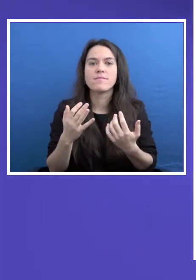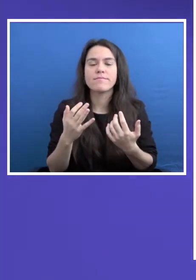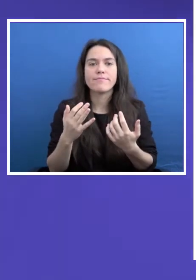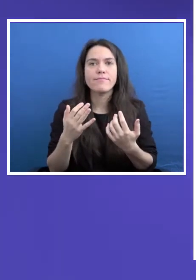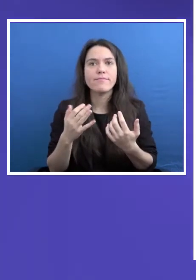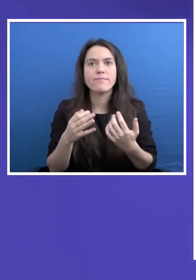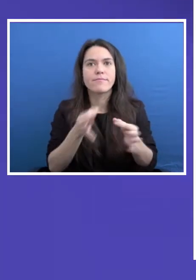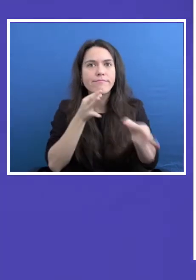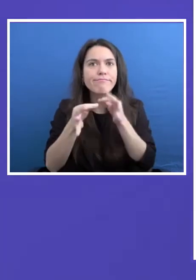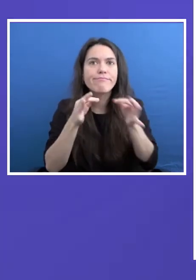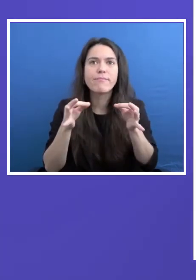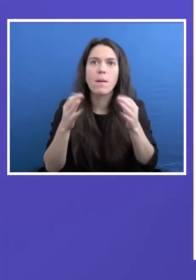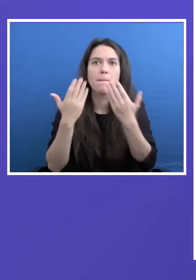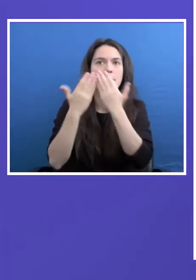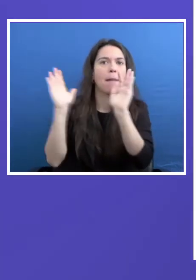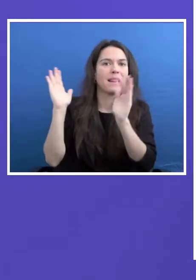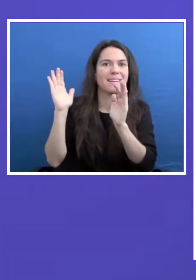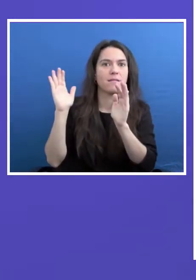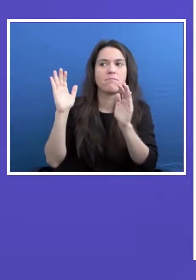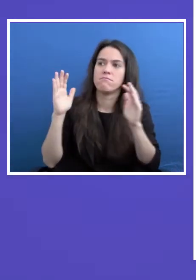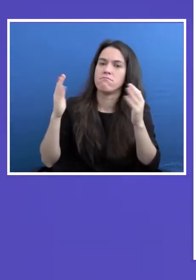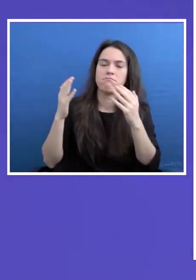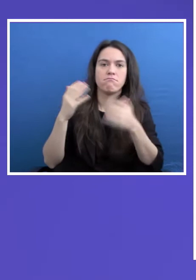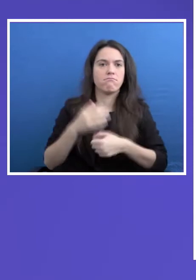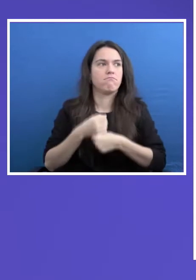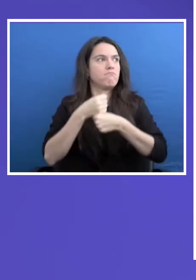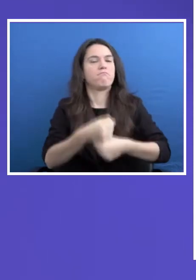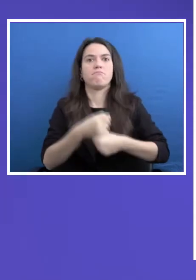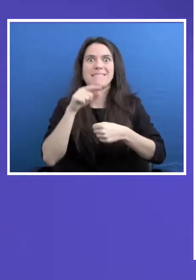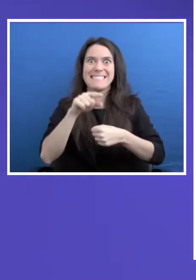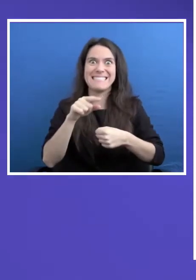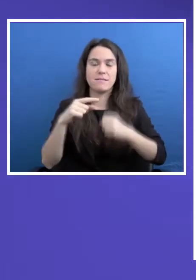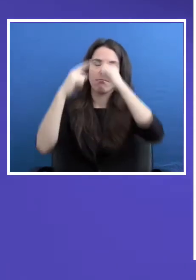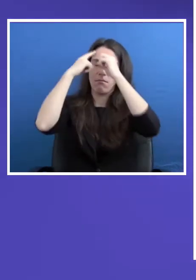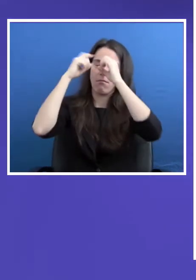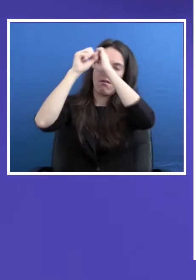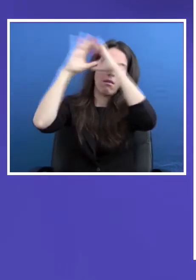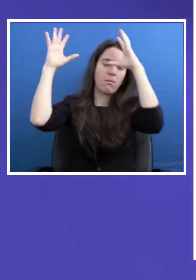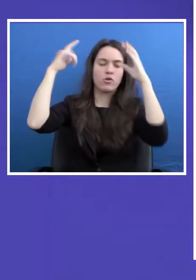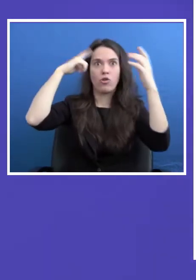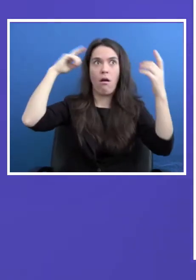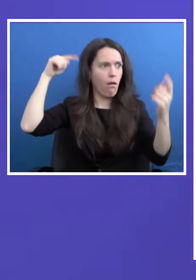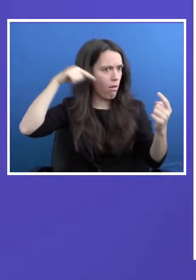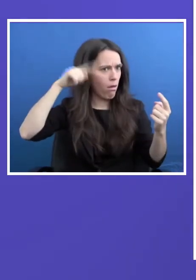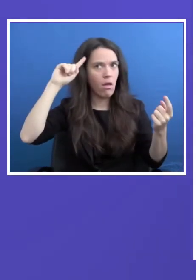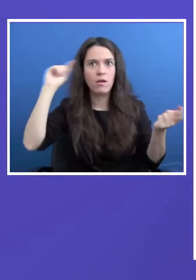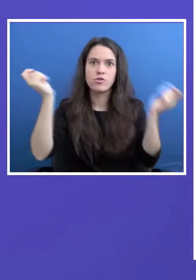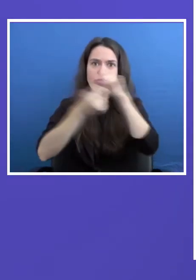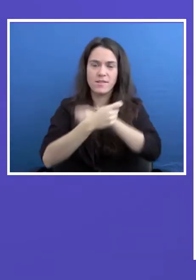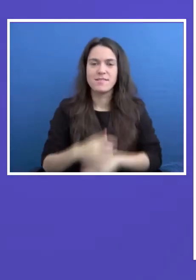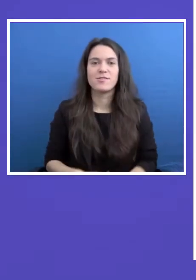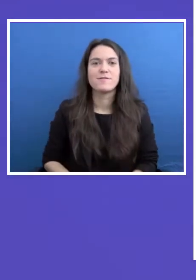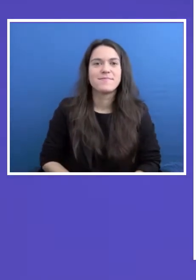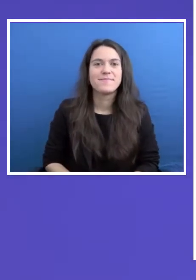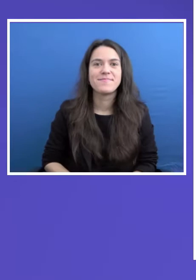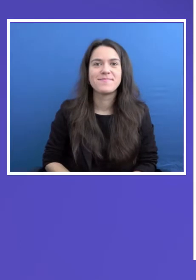افكاره، ونبدا بعد كده نساعد بعض بقى، كل واحد الافكار دي ازاي ممكن ان احنا نساعد بعض عالميا ان احنا نغير الصوره المأخوذه